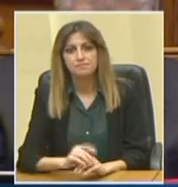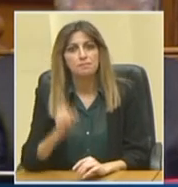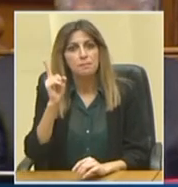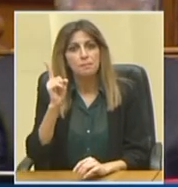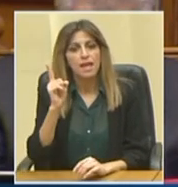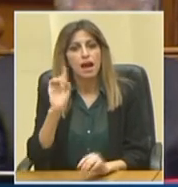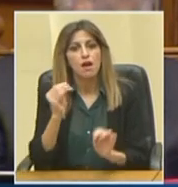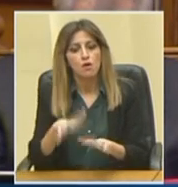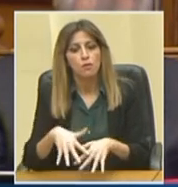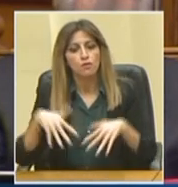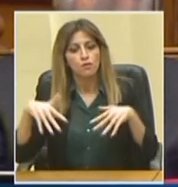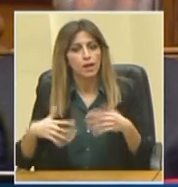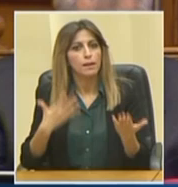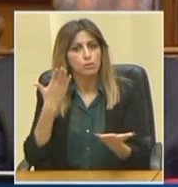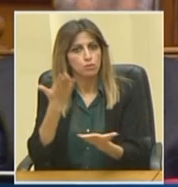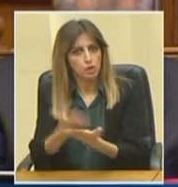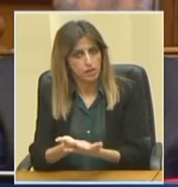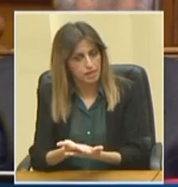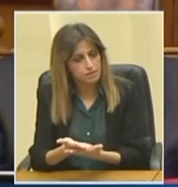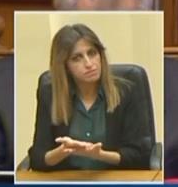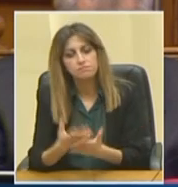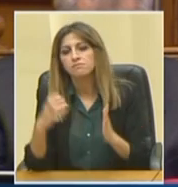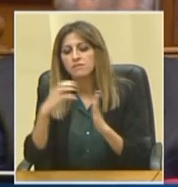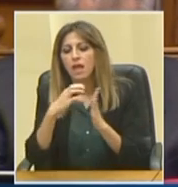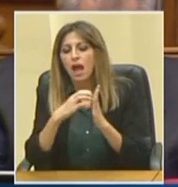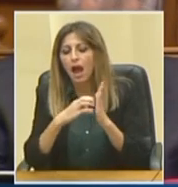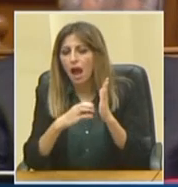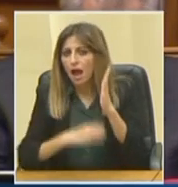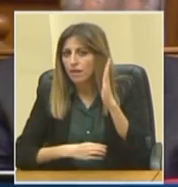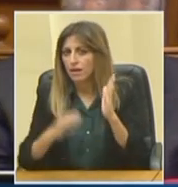προτείνει τα άρθρα τα οποία